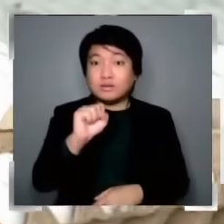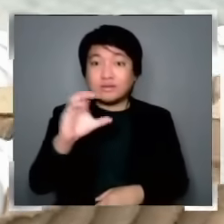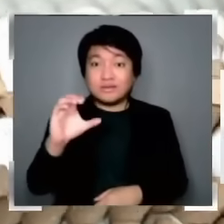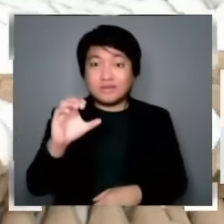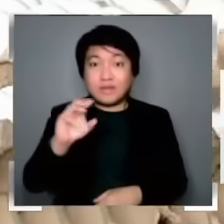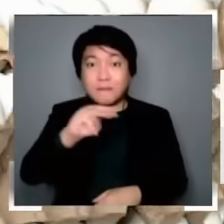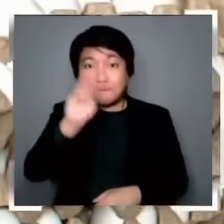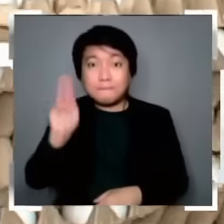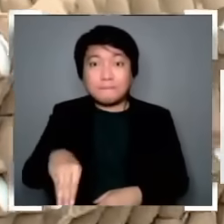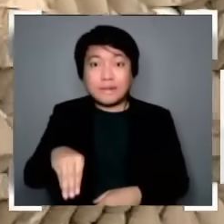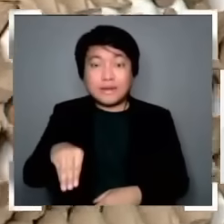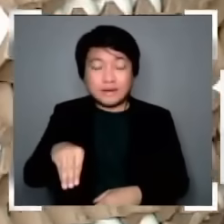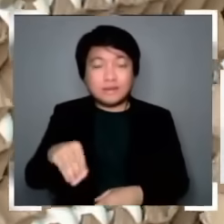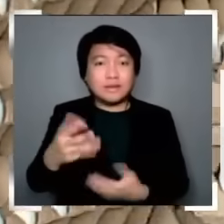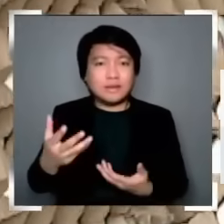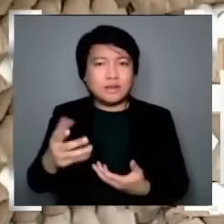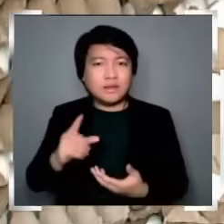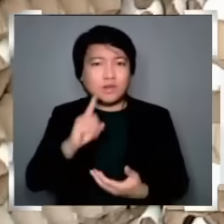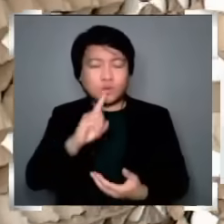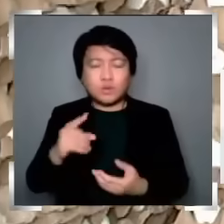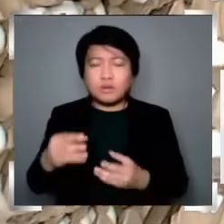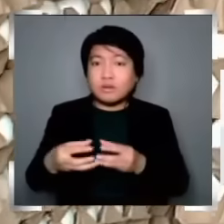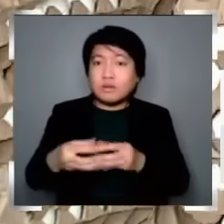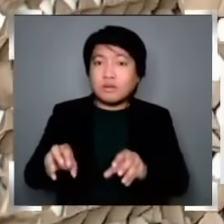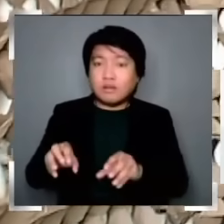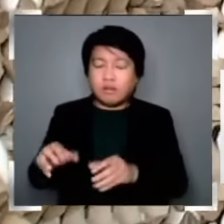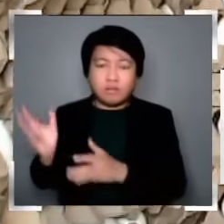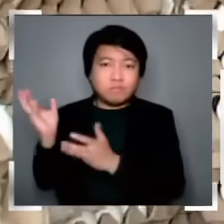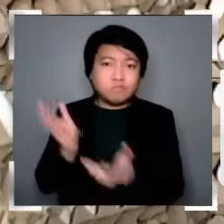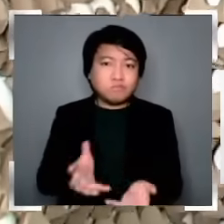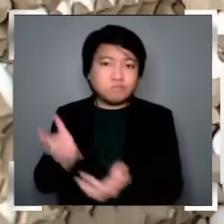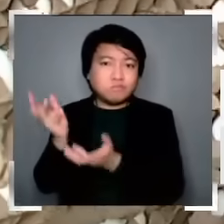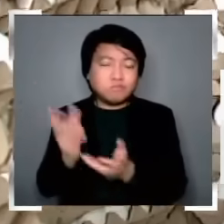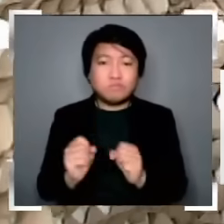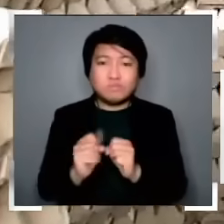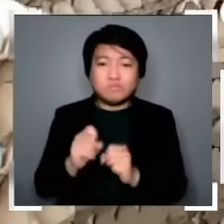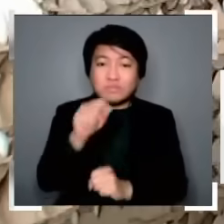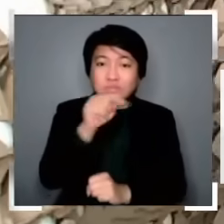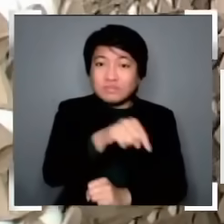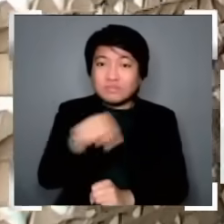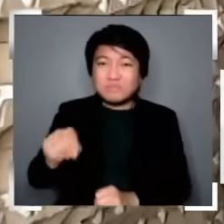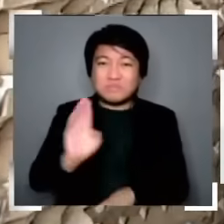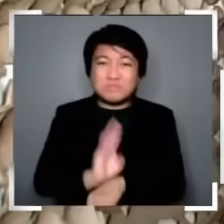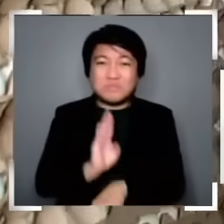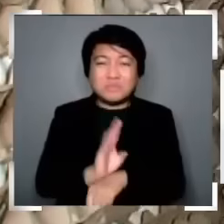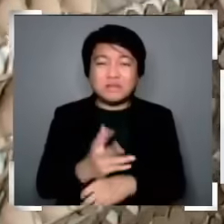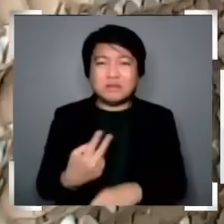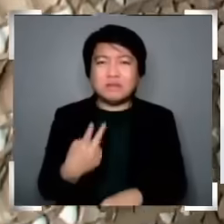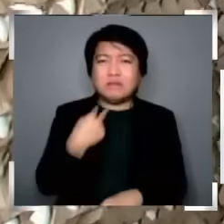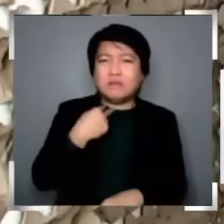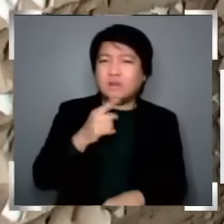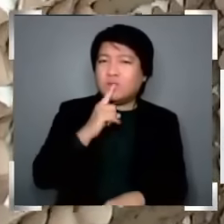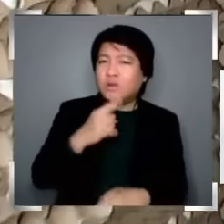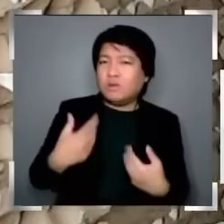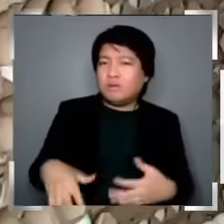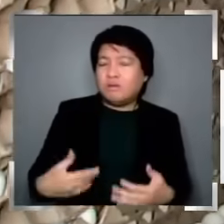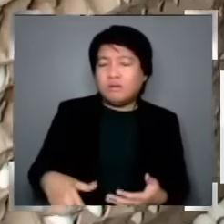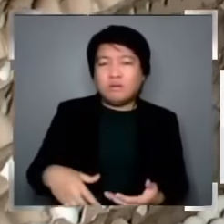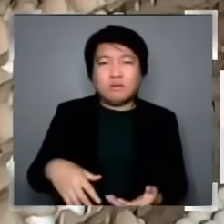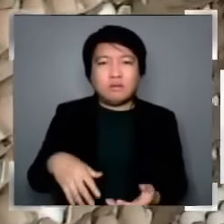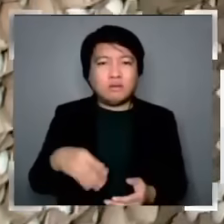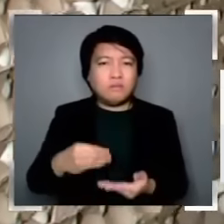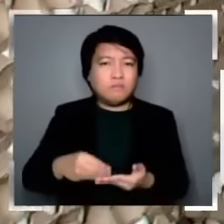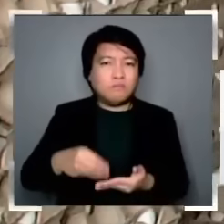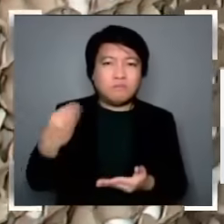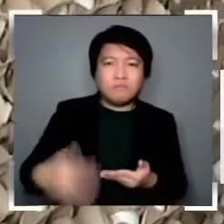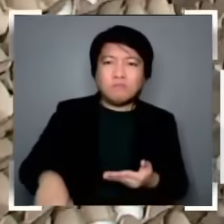mga wholesalers ang pagtaas ng presyo at paghigpit ng supply. Sa tindahan ng ito, kung dati punong-puno raw ito ng mga itlog,